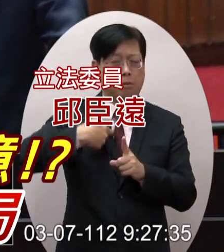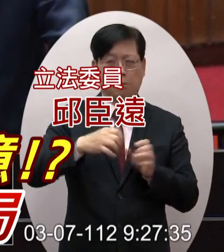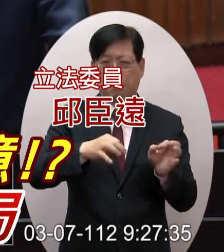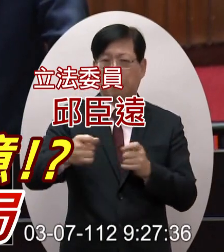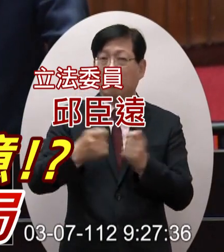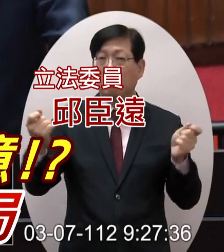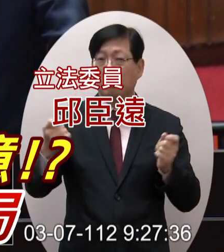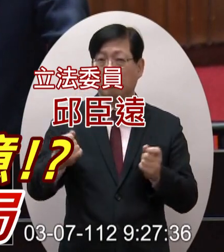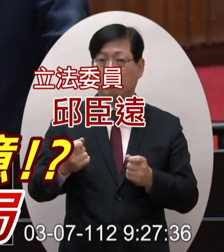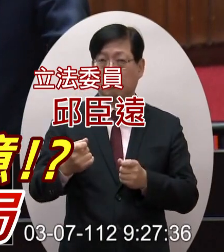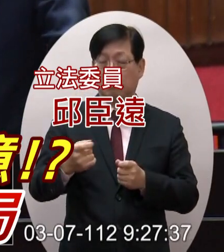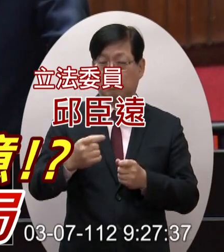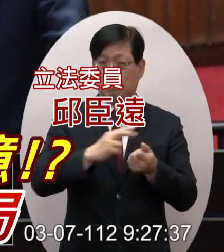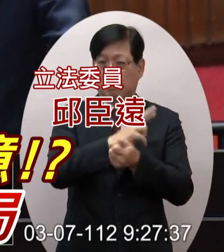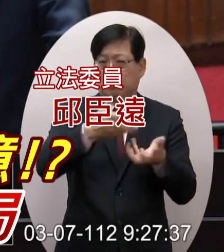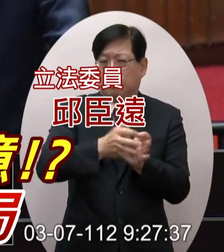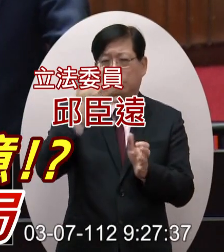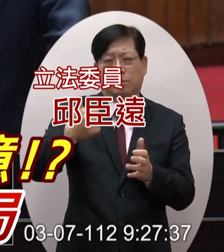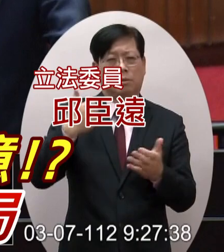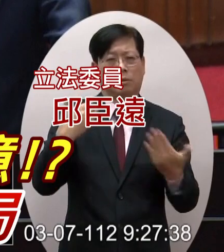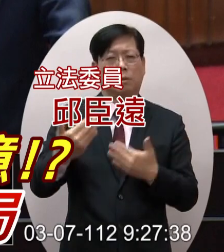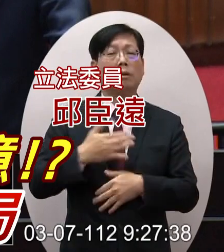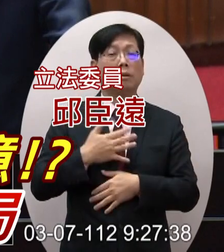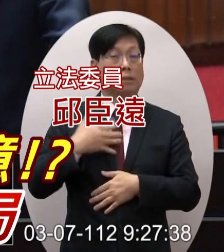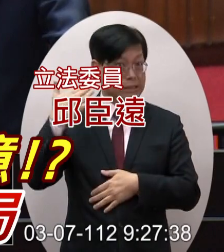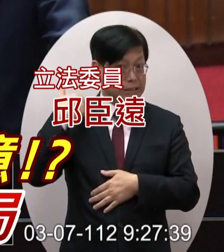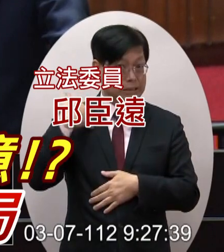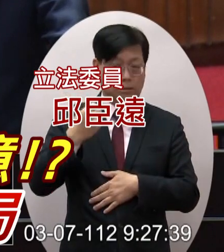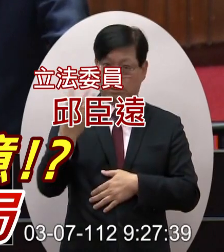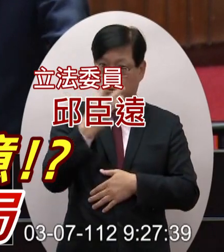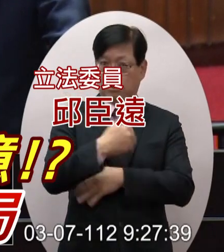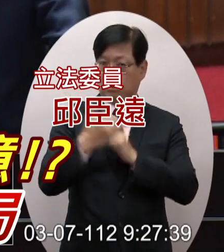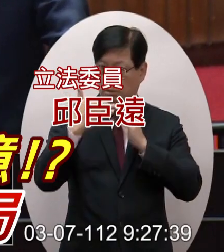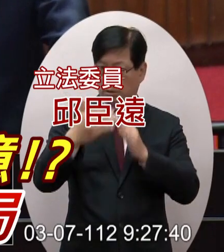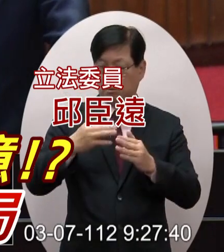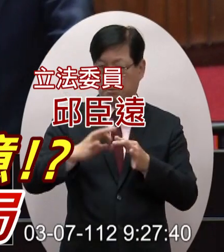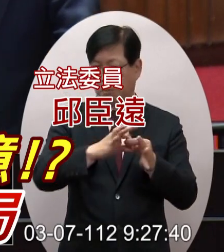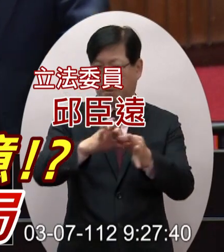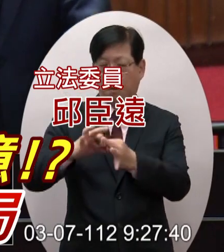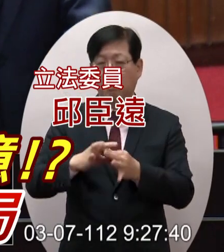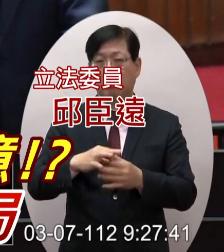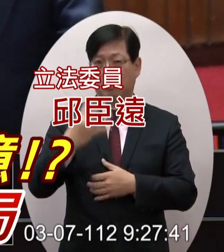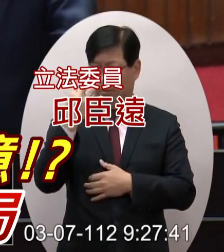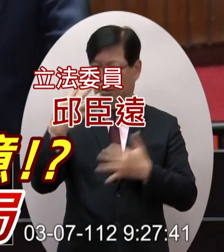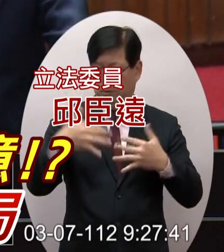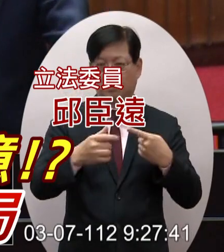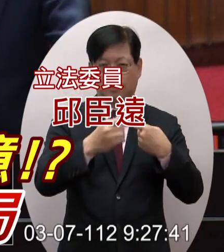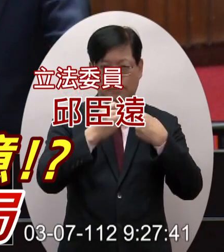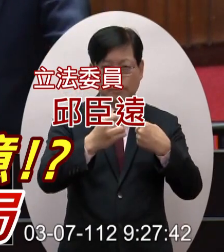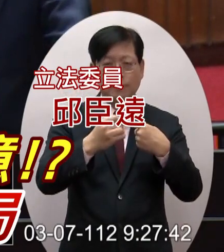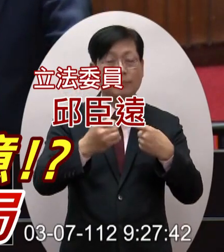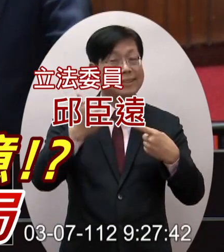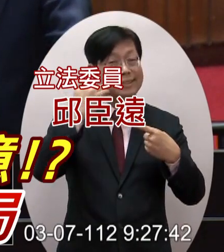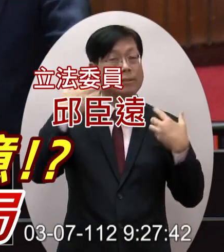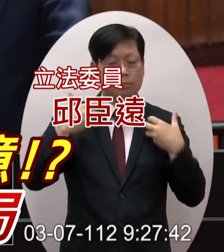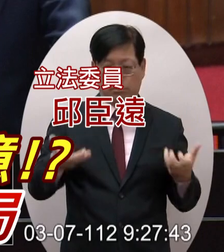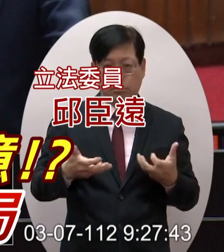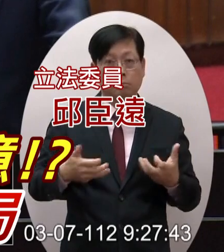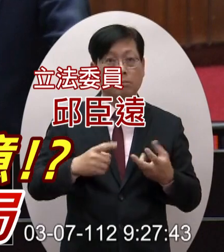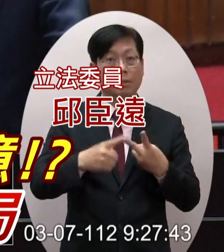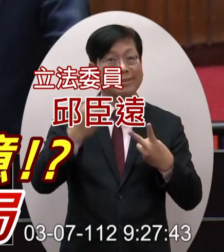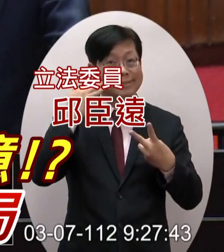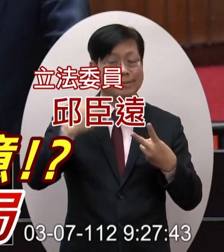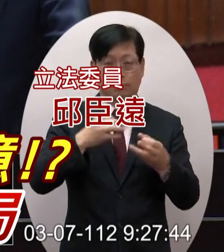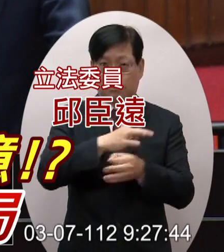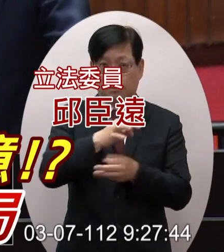久？是那个林部长最清楚嘛？因为当时涵盖了3个县市嘛。讲白点，4个问题嘛。第一个，谁来盖，谁营